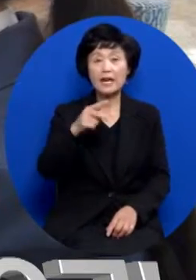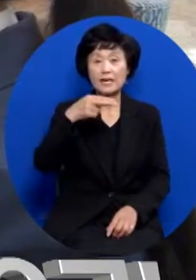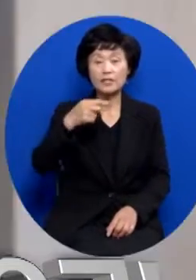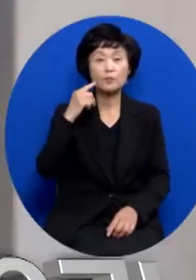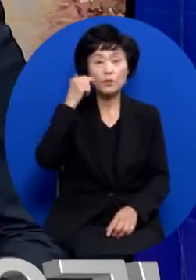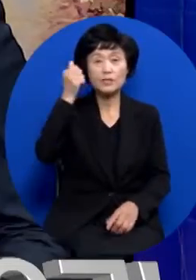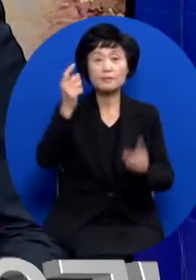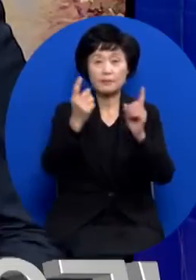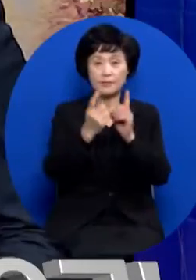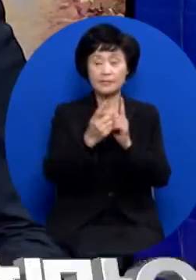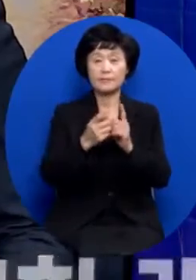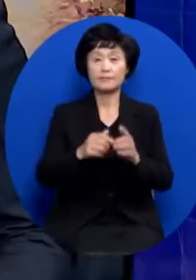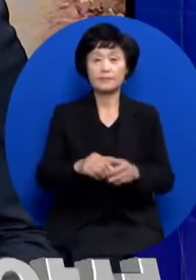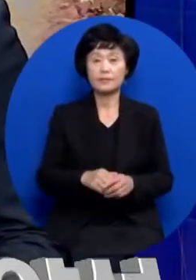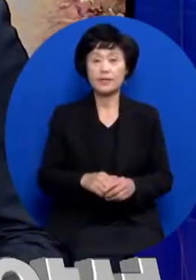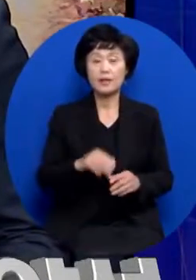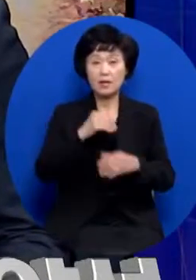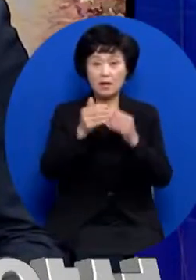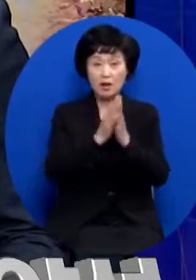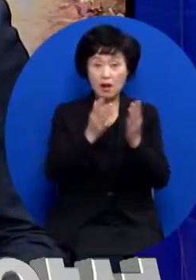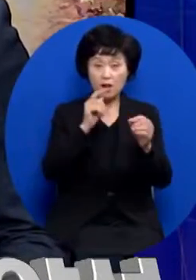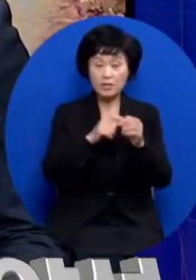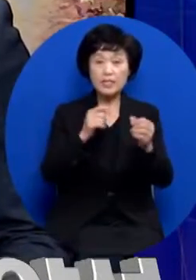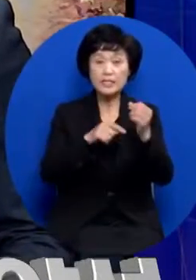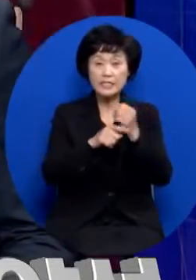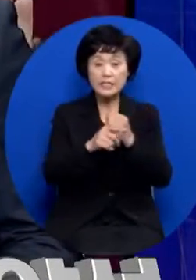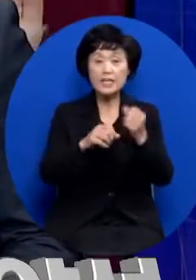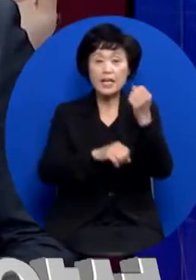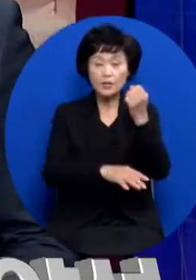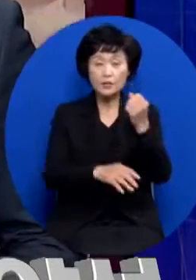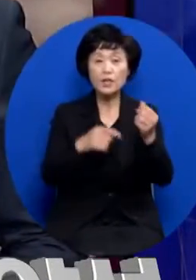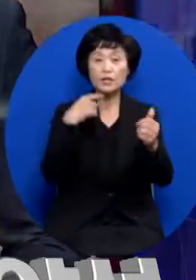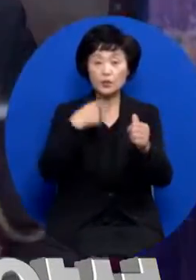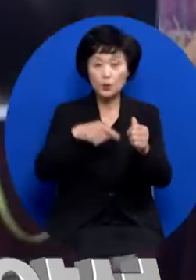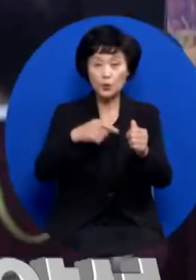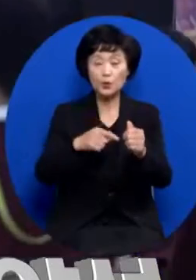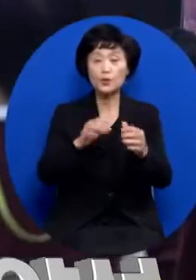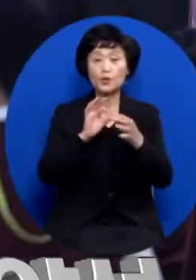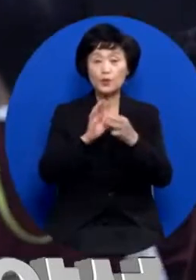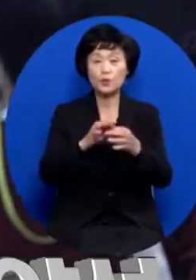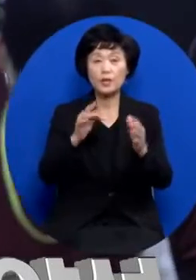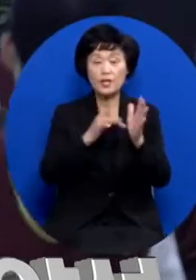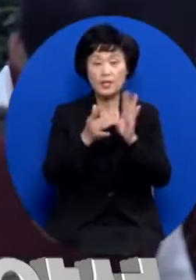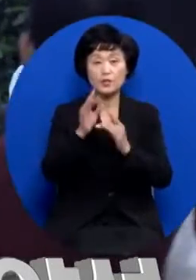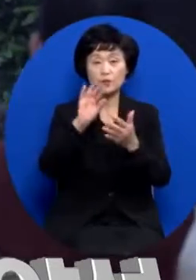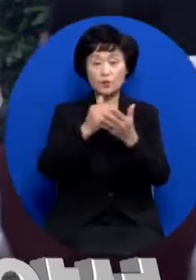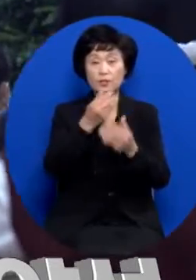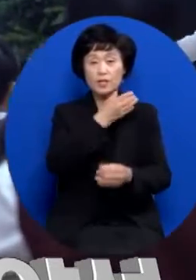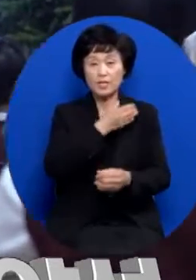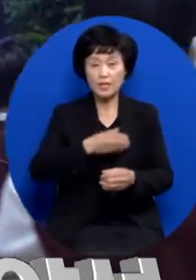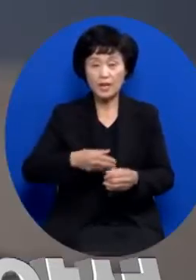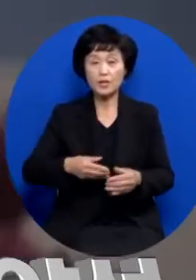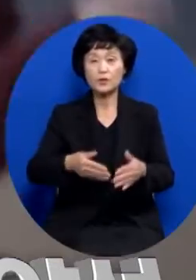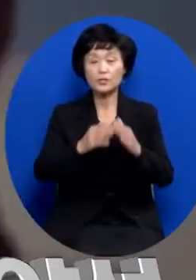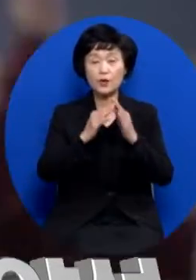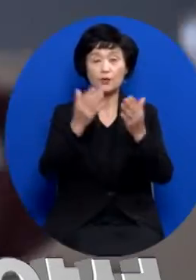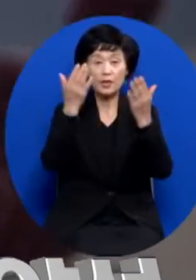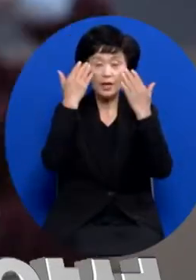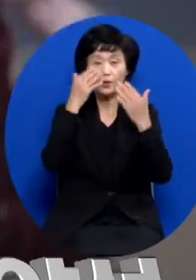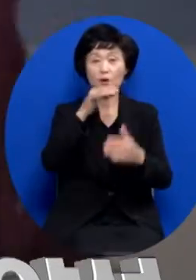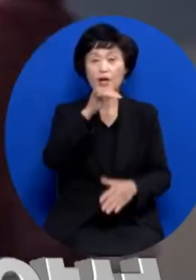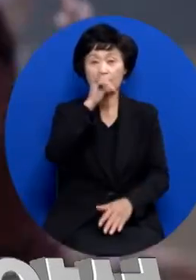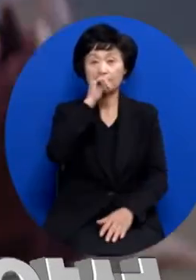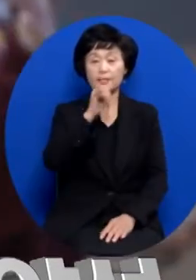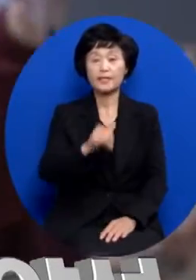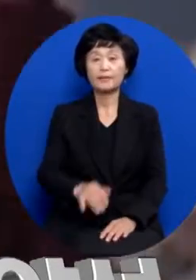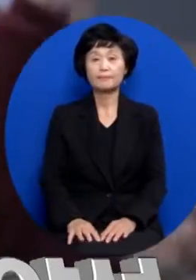만나봤습니다. 성경적 진리에 기초한 교육을 하며 다음 세대를 예수 그리스도의 제자로 세우는 학교가 있습니다. 연중 기획